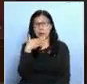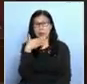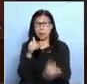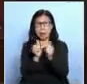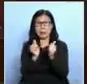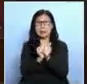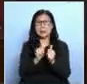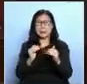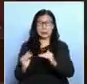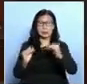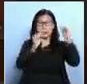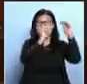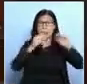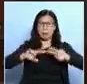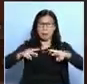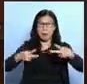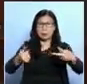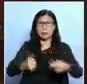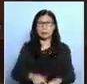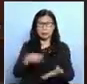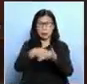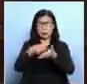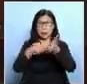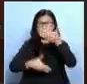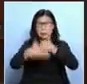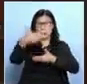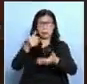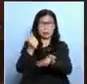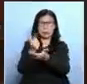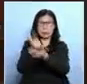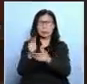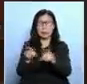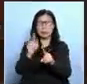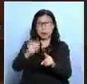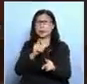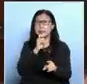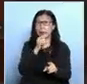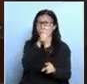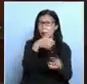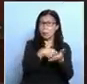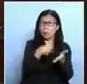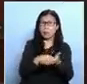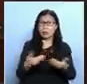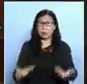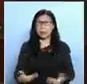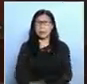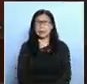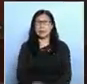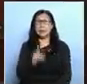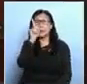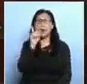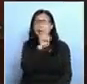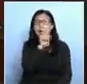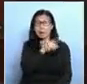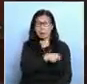也有他那個上游的發展空間，就算買樓來說現在貴很多，但是仍然都著數。我在今個剛剛上個禮